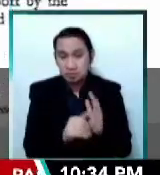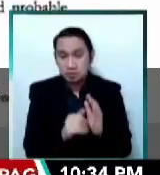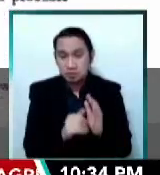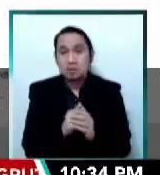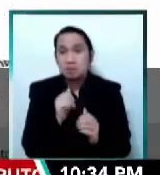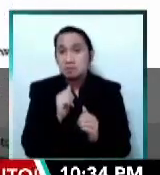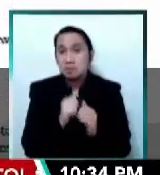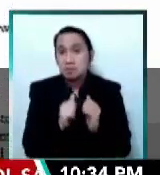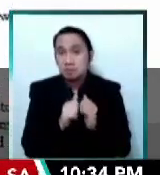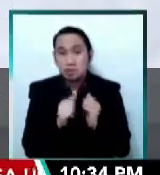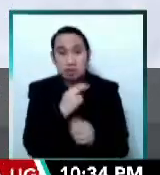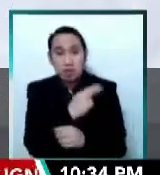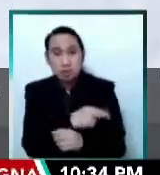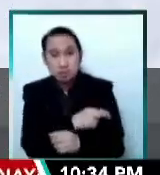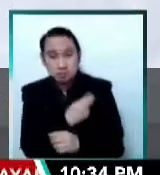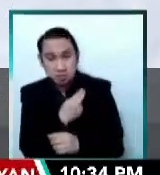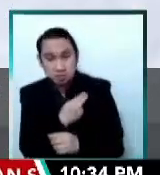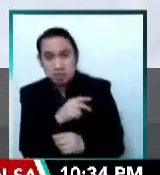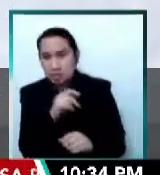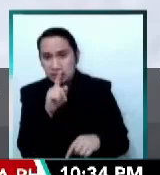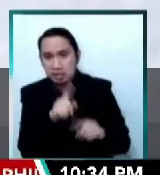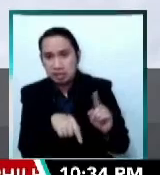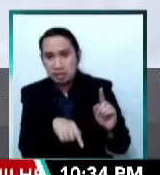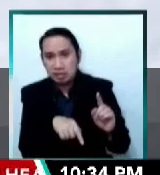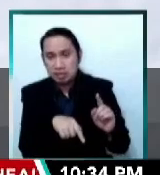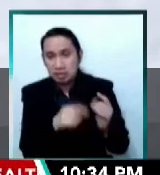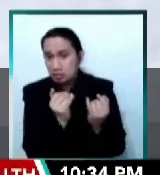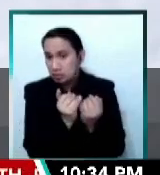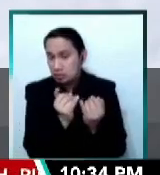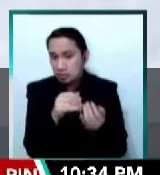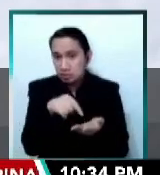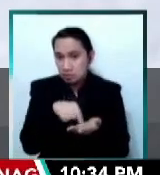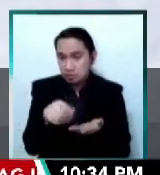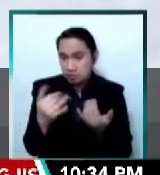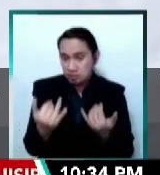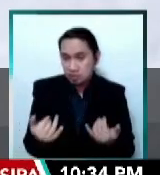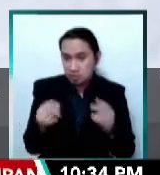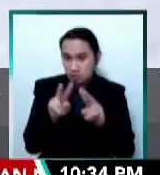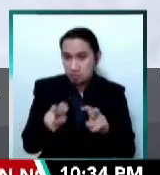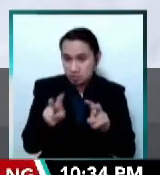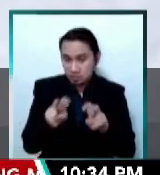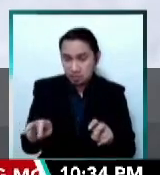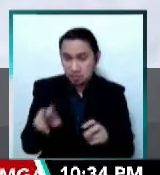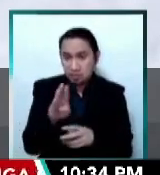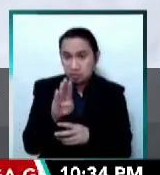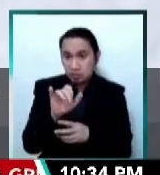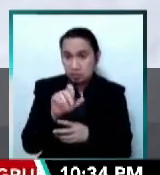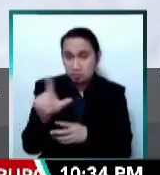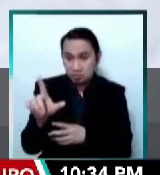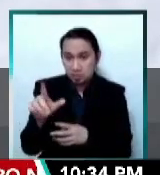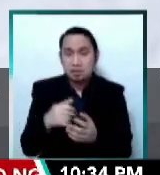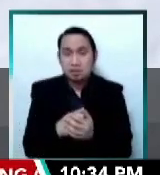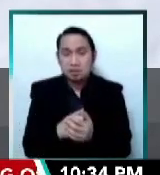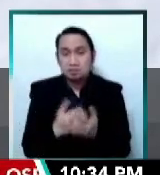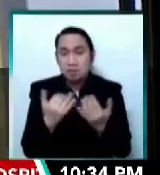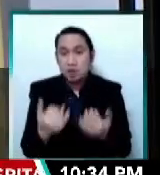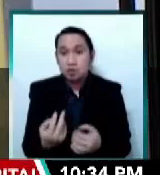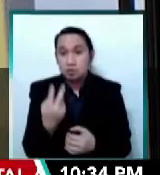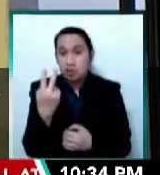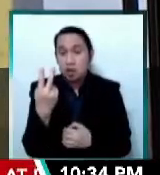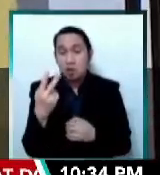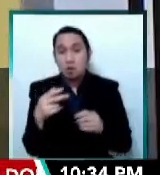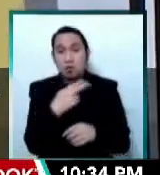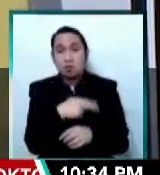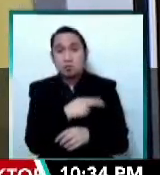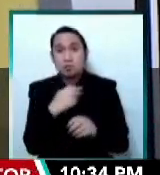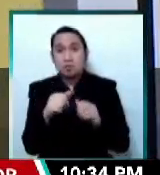ng ospital ang PhilHealth sa mga iniimbestigahan pang bayarin. Ayon sa dalawang hospital associations, 86